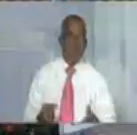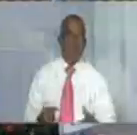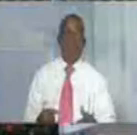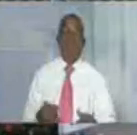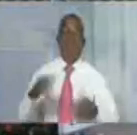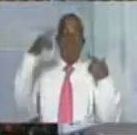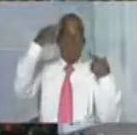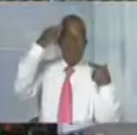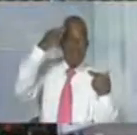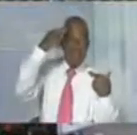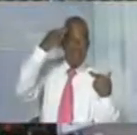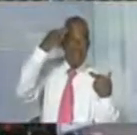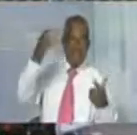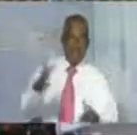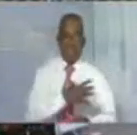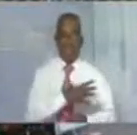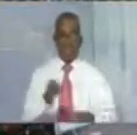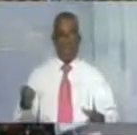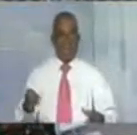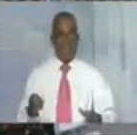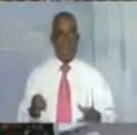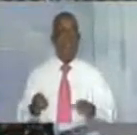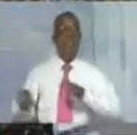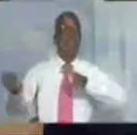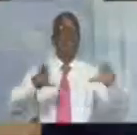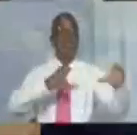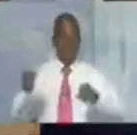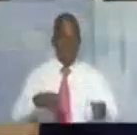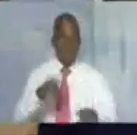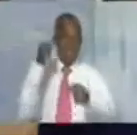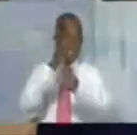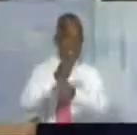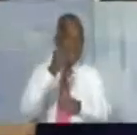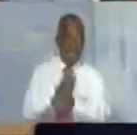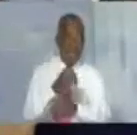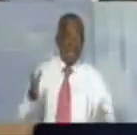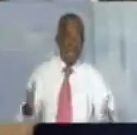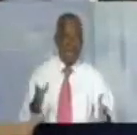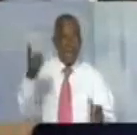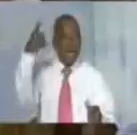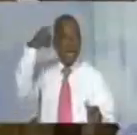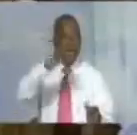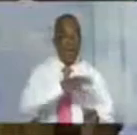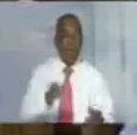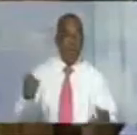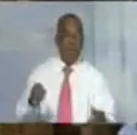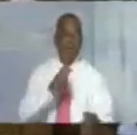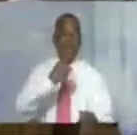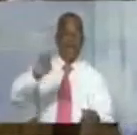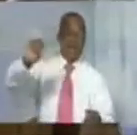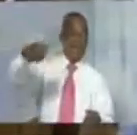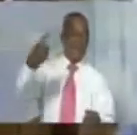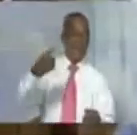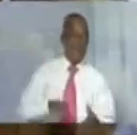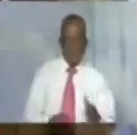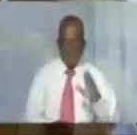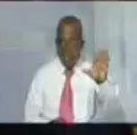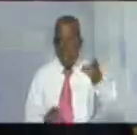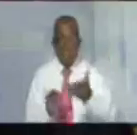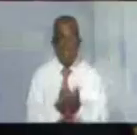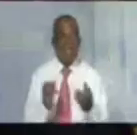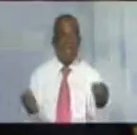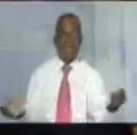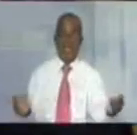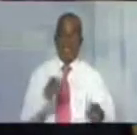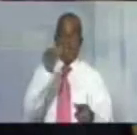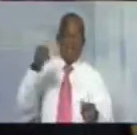de l'établissement et la direction de ce lycée ont mis en place une stratégie, la concurrence positive entre élèves de fin de cycle à